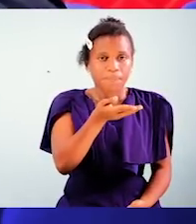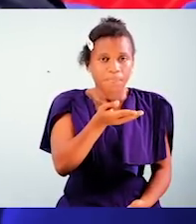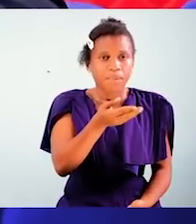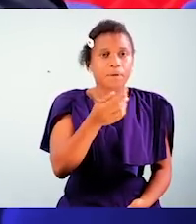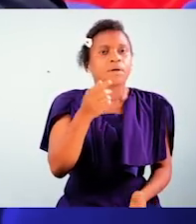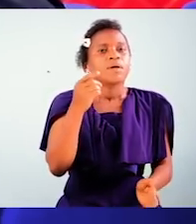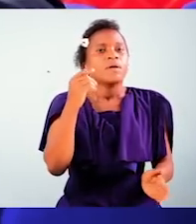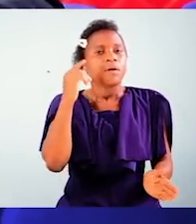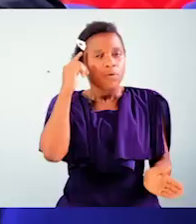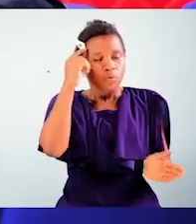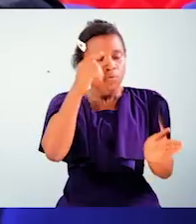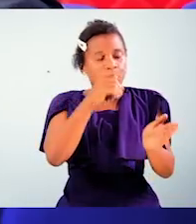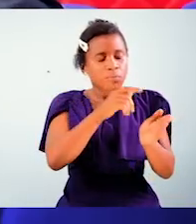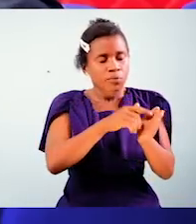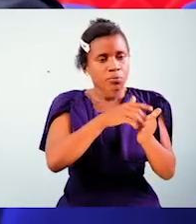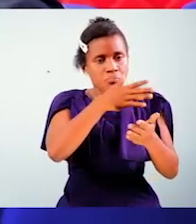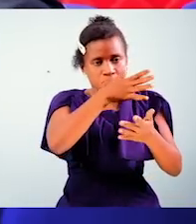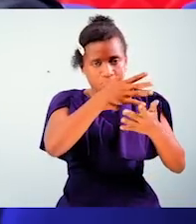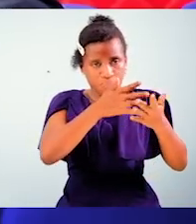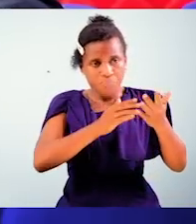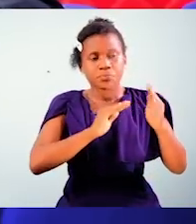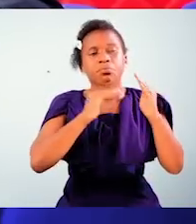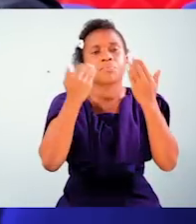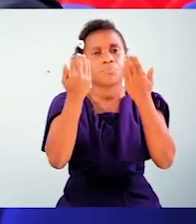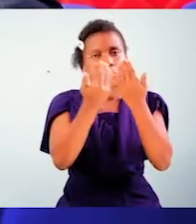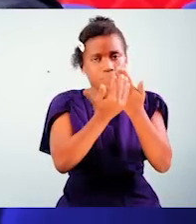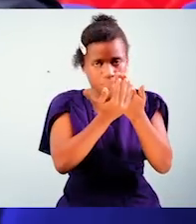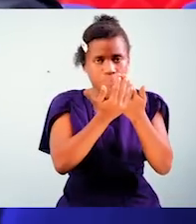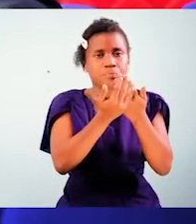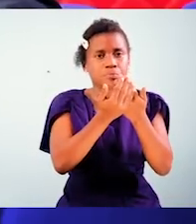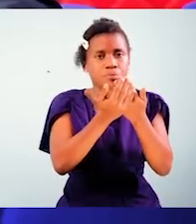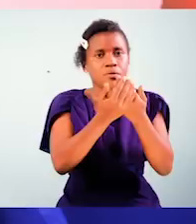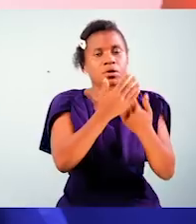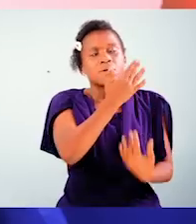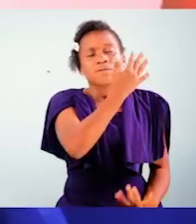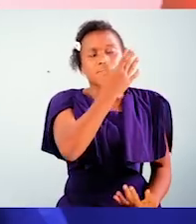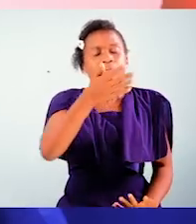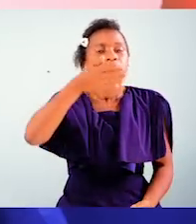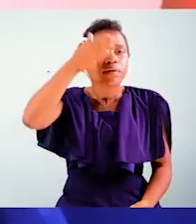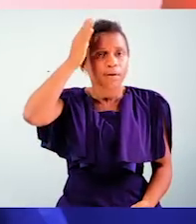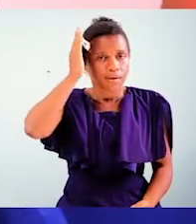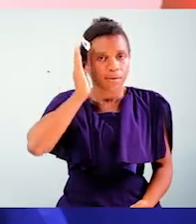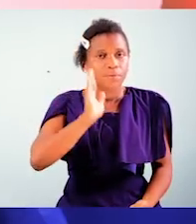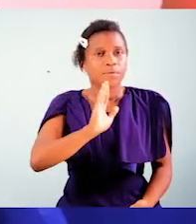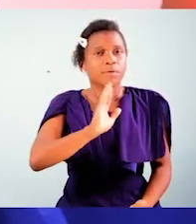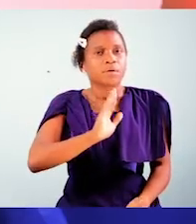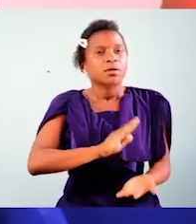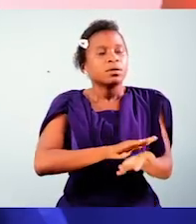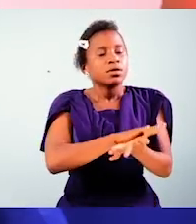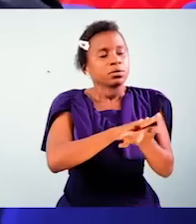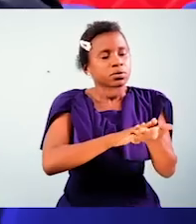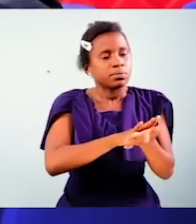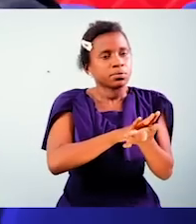Kwa maana ya mdhibiti na mkaguzi mkuu wa hesabu za serikali. Kimsingi